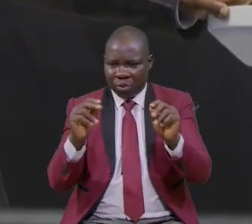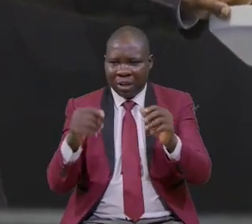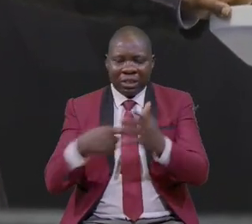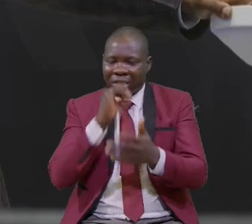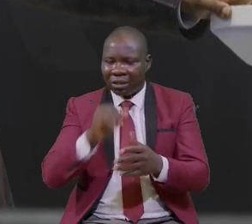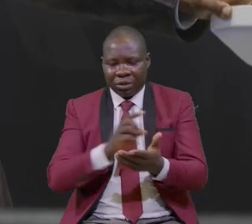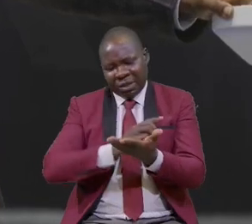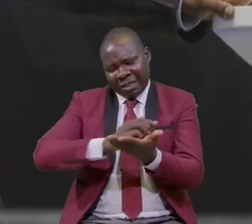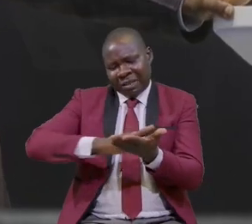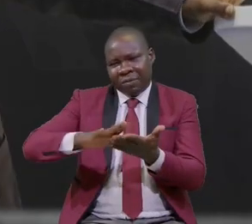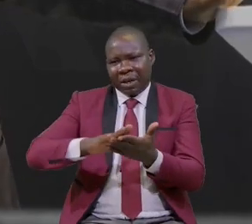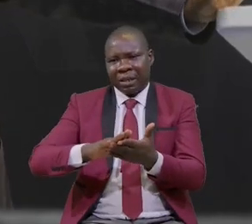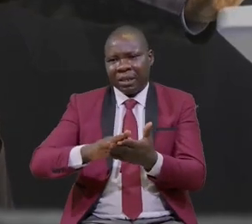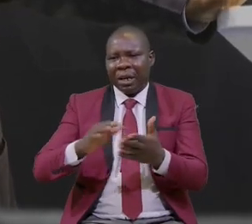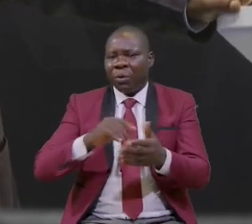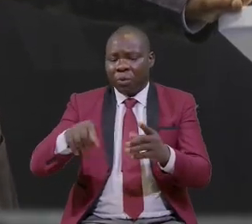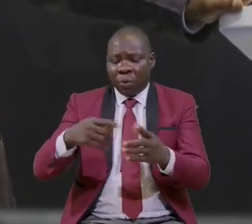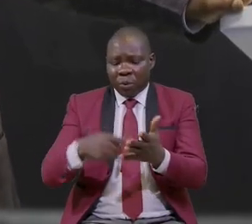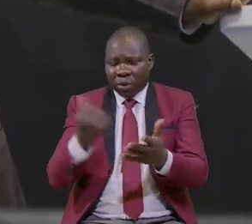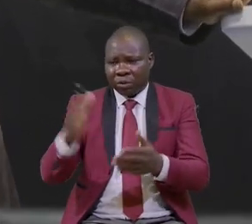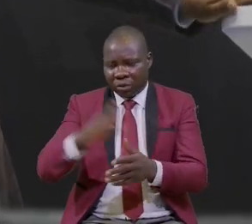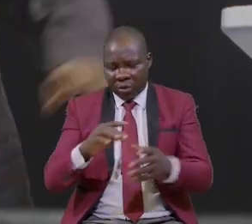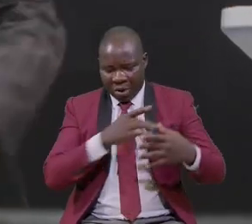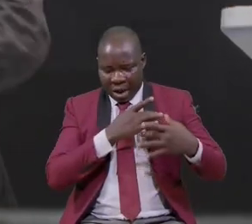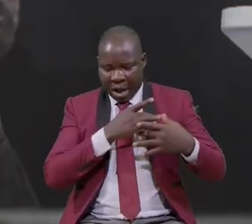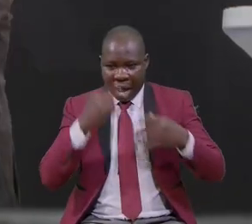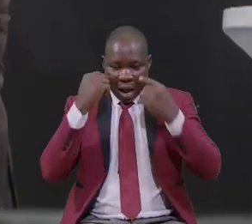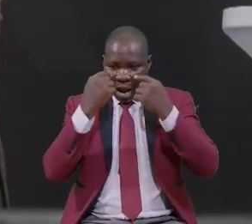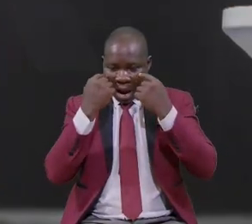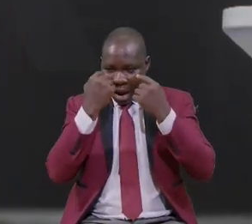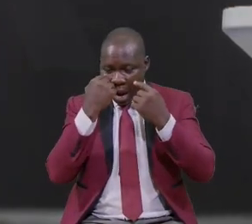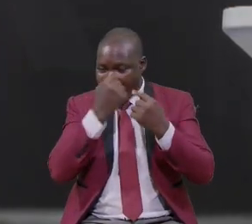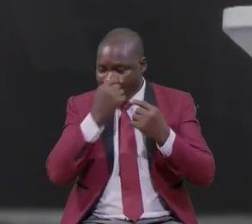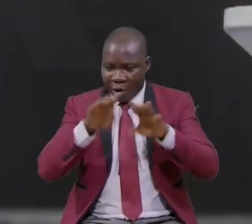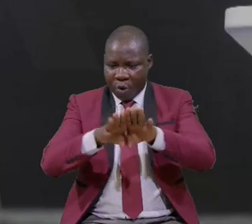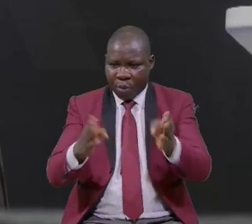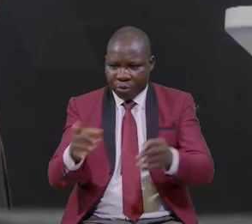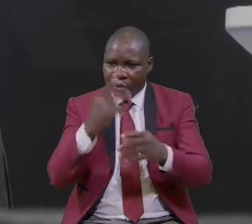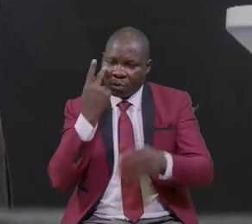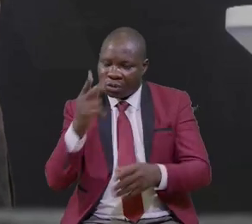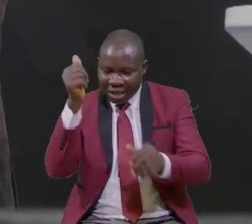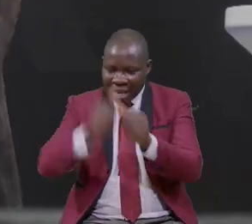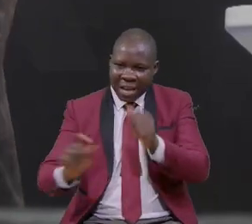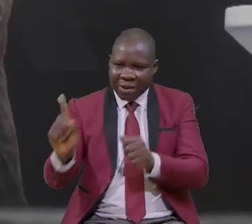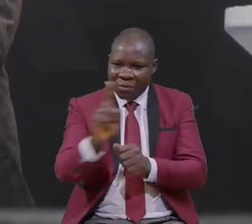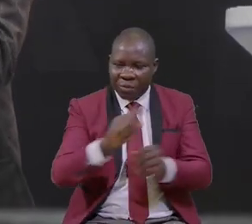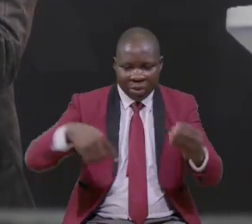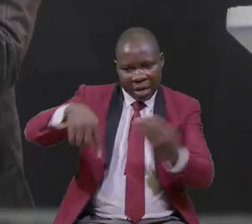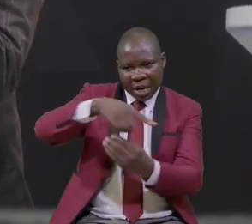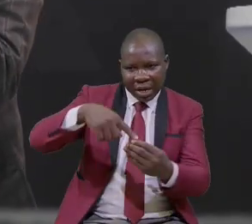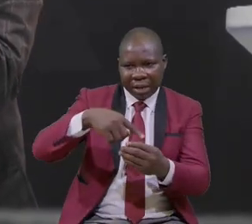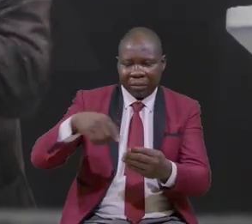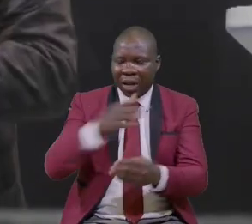et quand tes yeux s'ouvrent et tu vois chacun autour de toi tu t'étonnes des